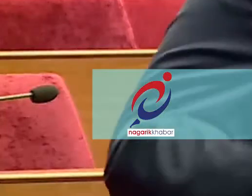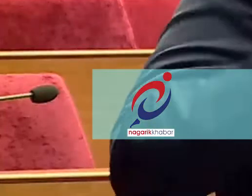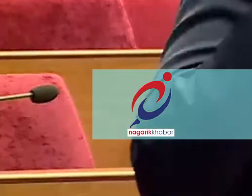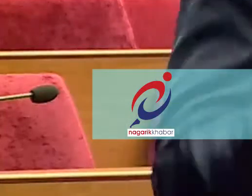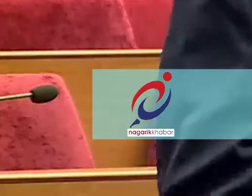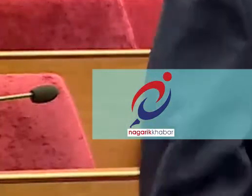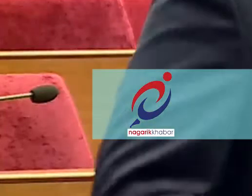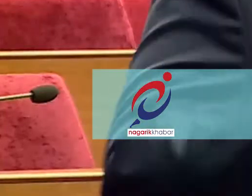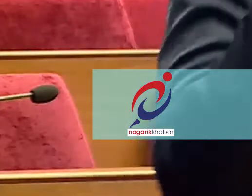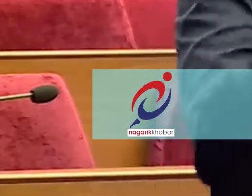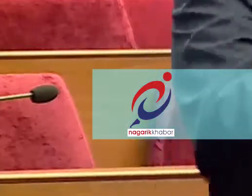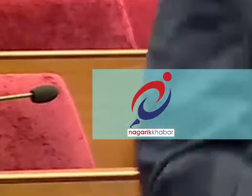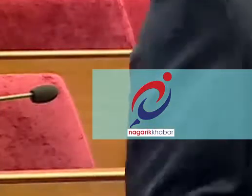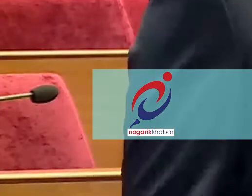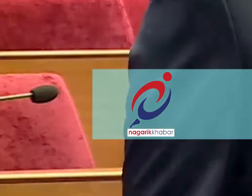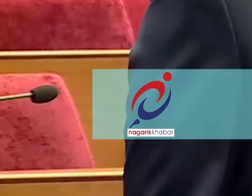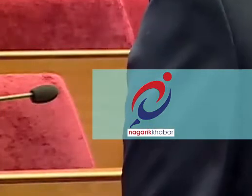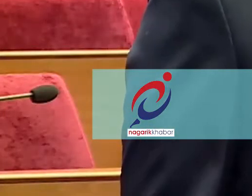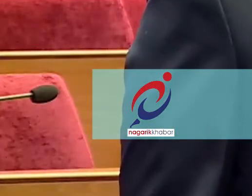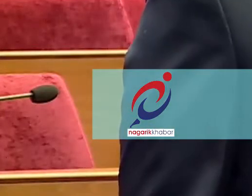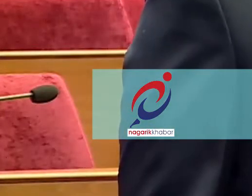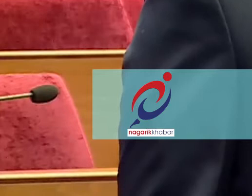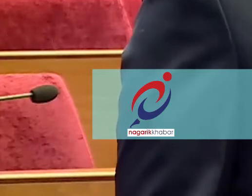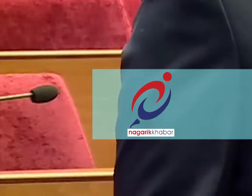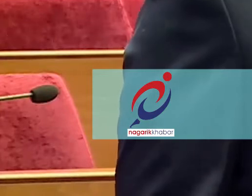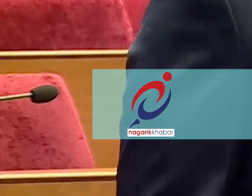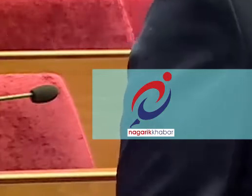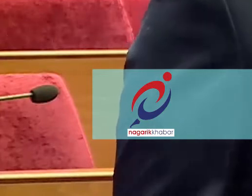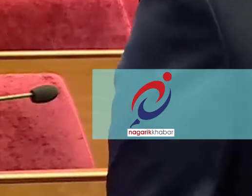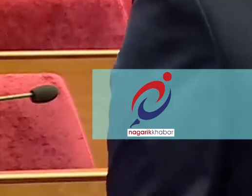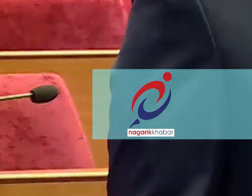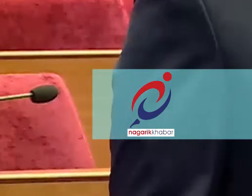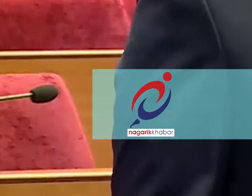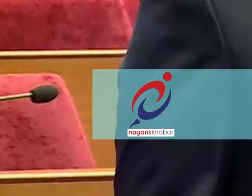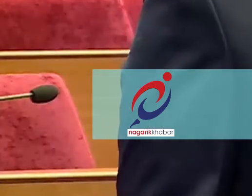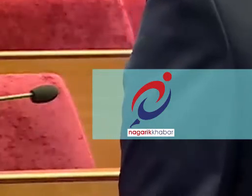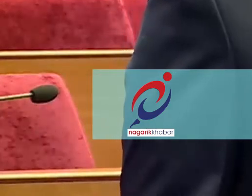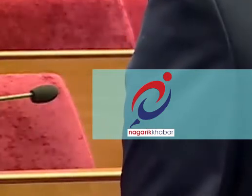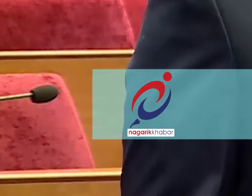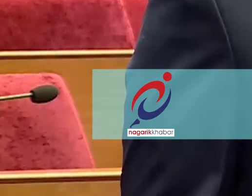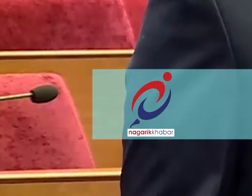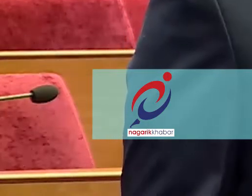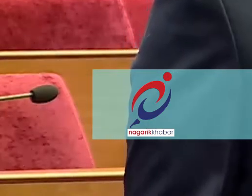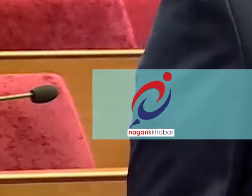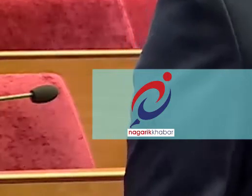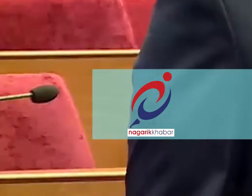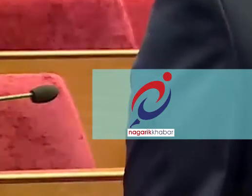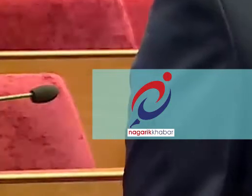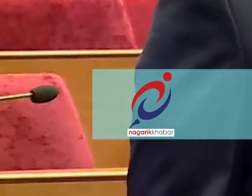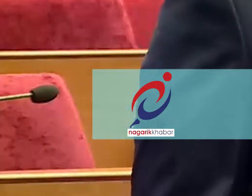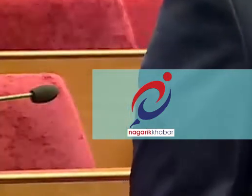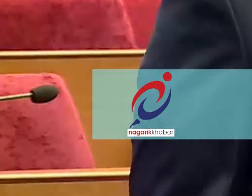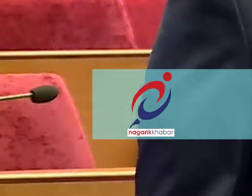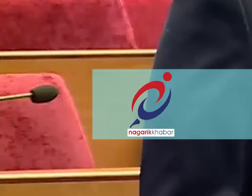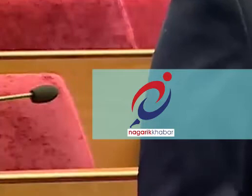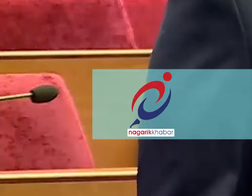भारतले हेपा प्रवृत्ति देखाई वार्तामा बस्न नचाहेको नेकपा प्रवक्ता श्रेष्ठको दावी। ऐतिहासिक तथ्य र प्रमाणको आधारमा